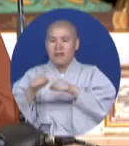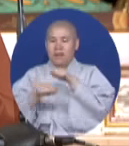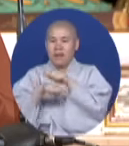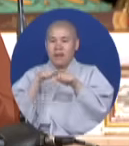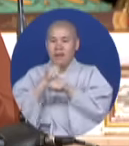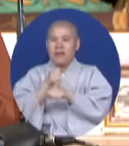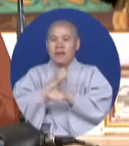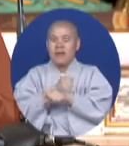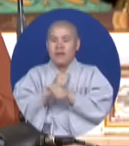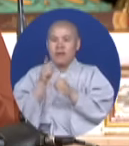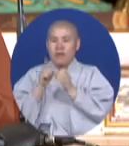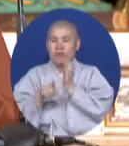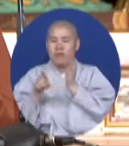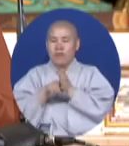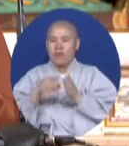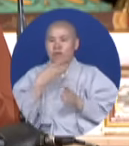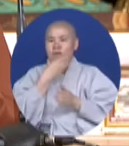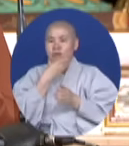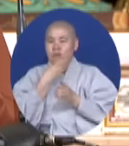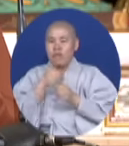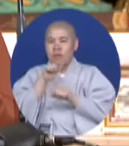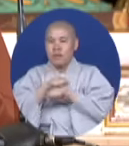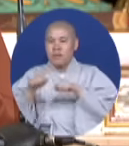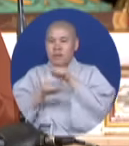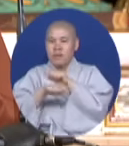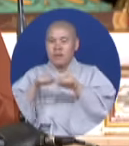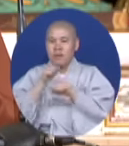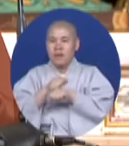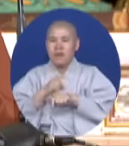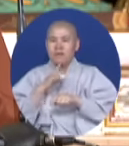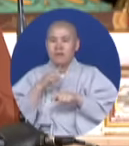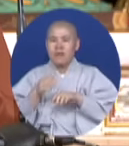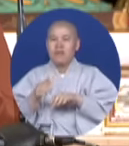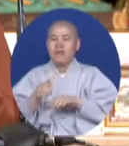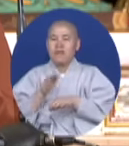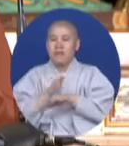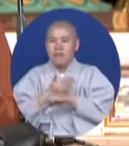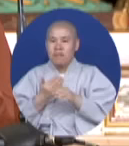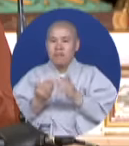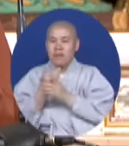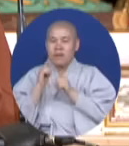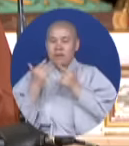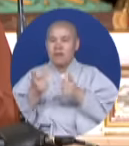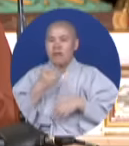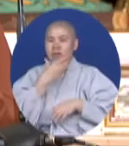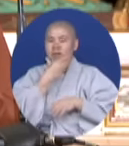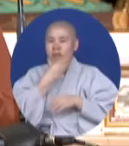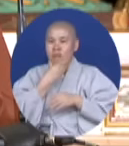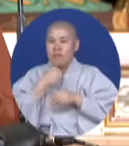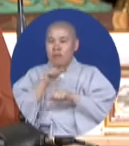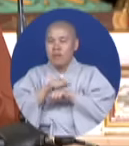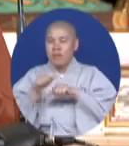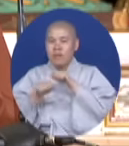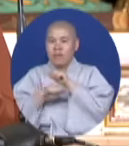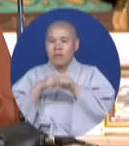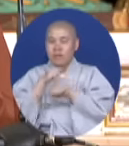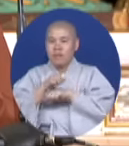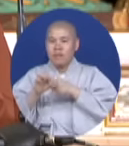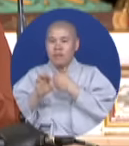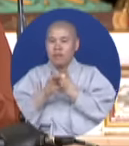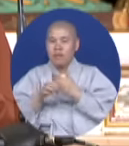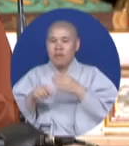닦아야 장애가 없어지고 복만 닦으면 윤회를 면하지 못하니까